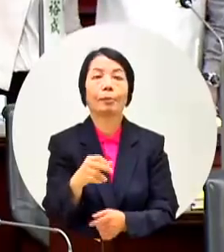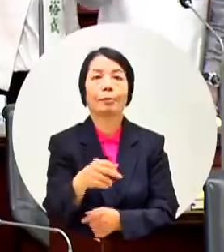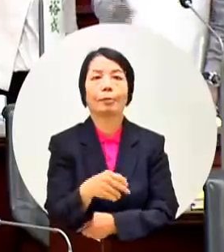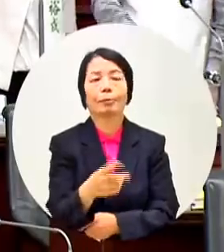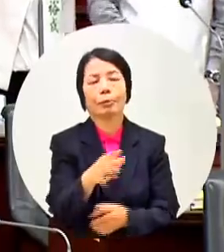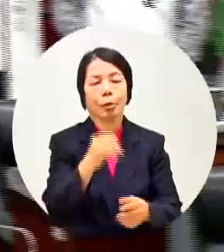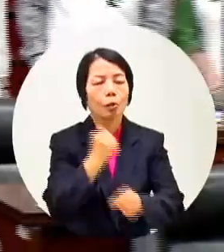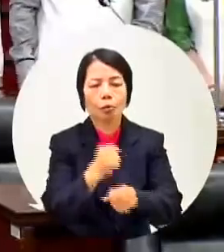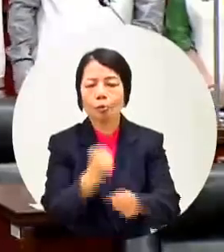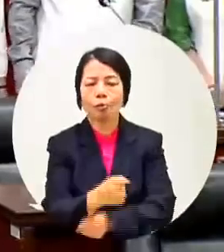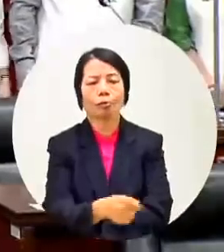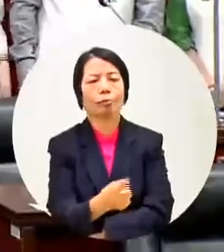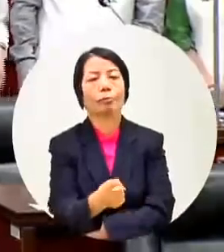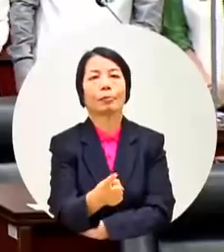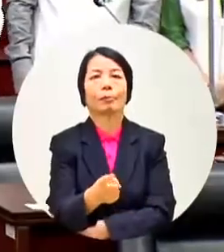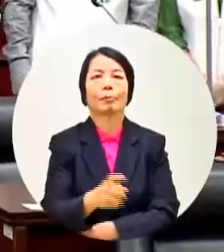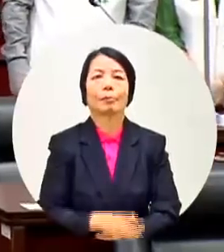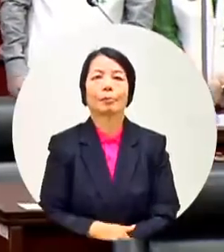来，敲个破。